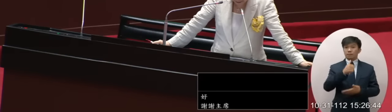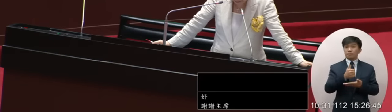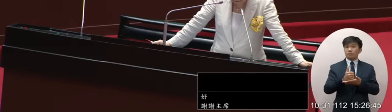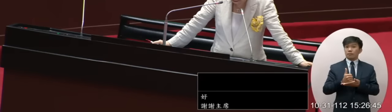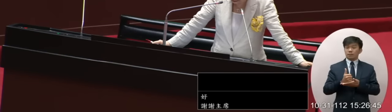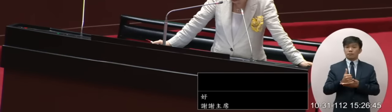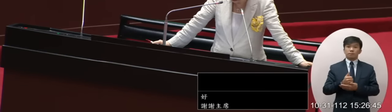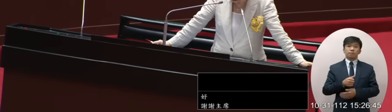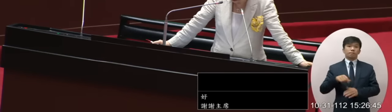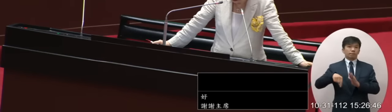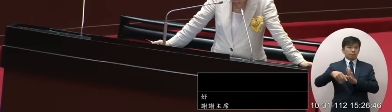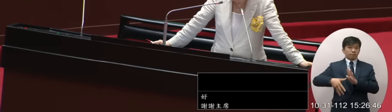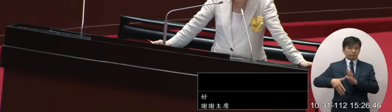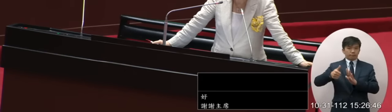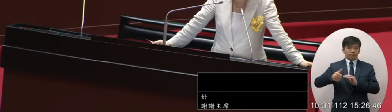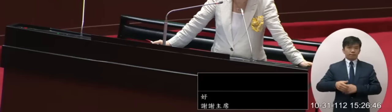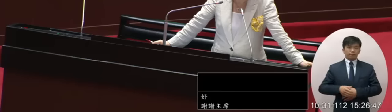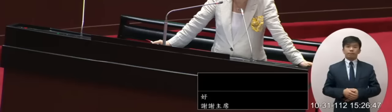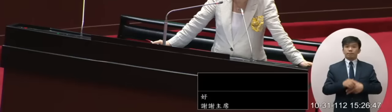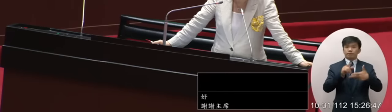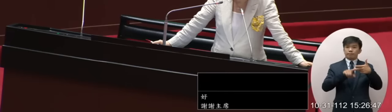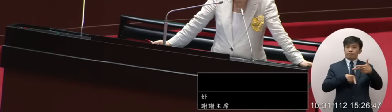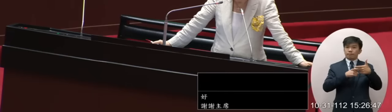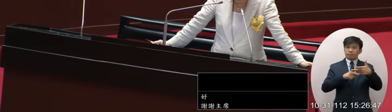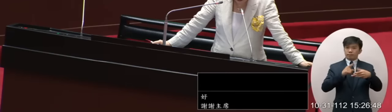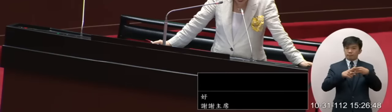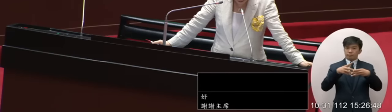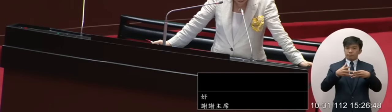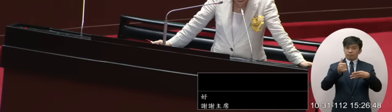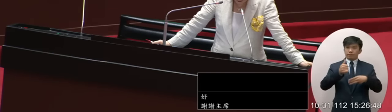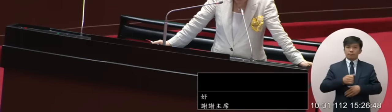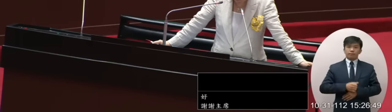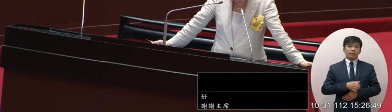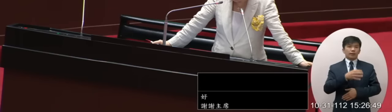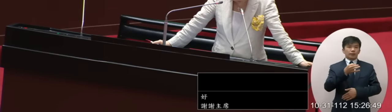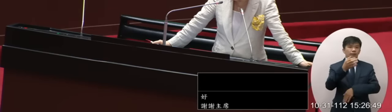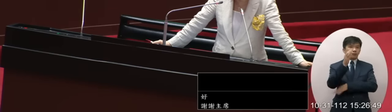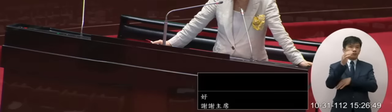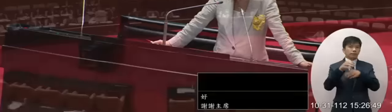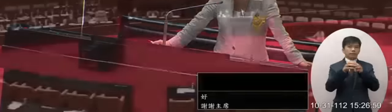院长，我们请朱主计长，我们请财政部部长。